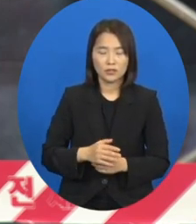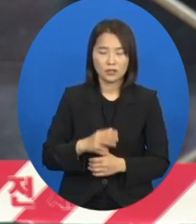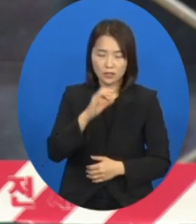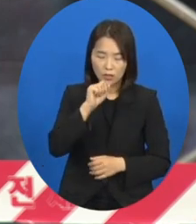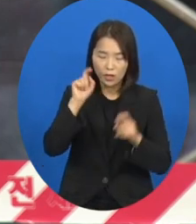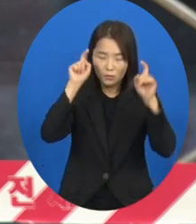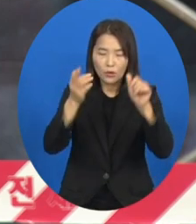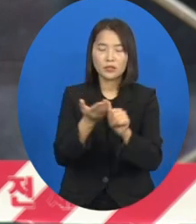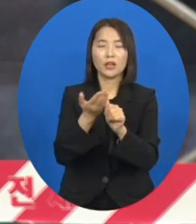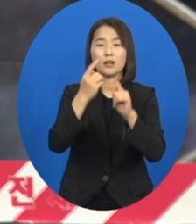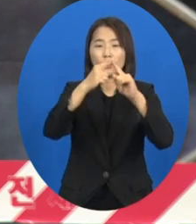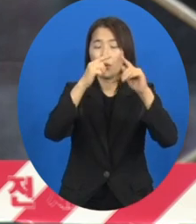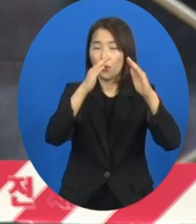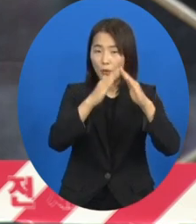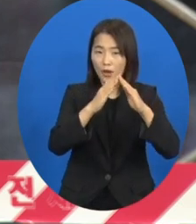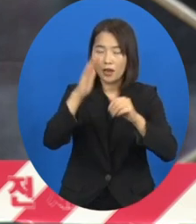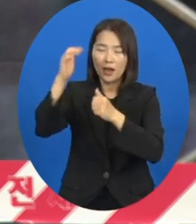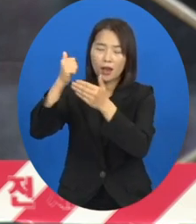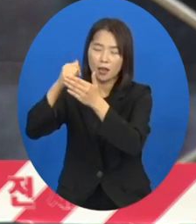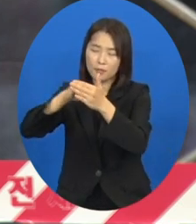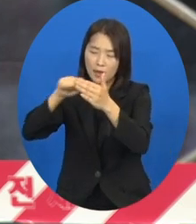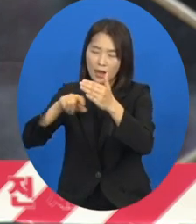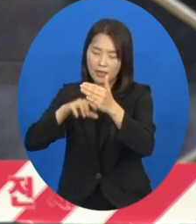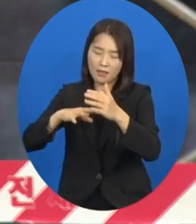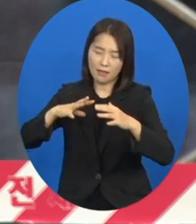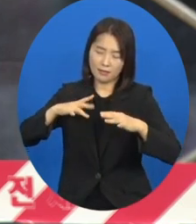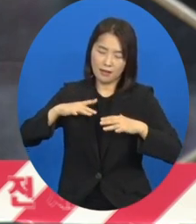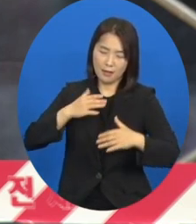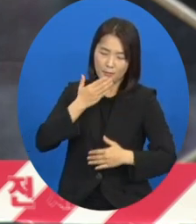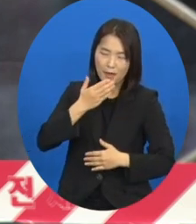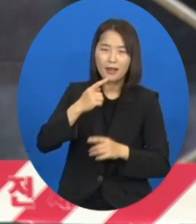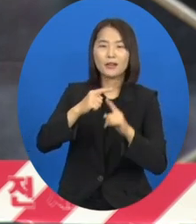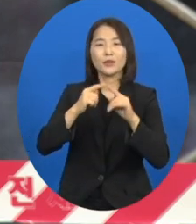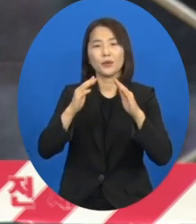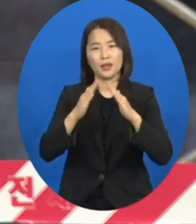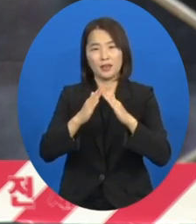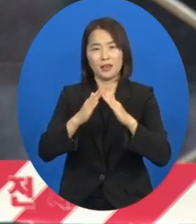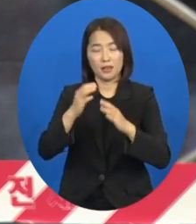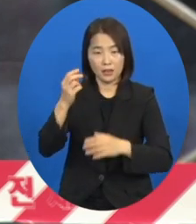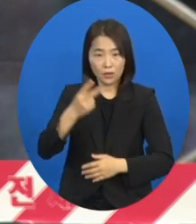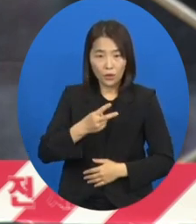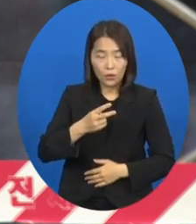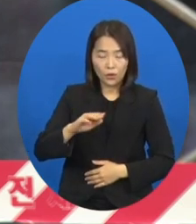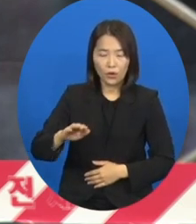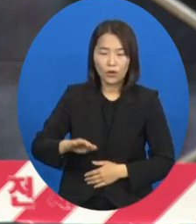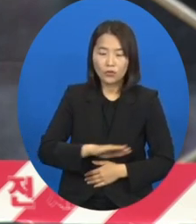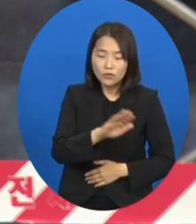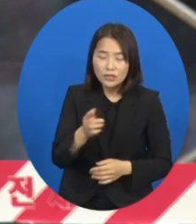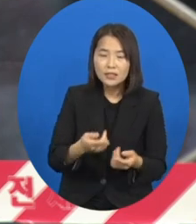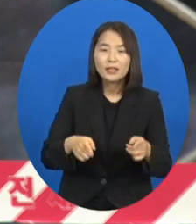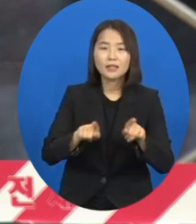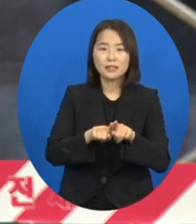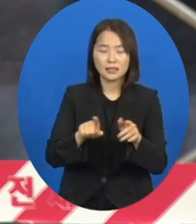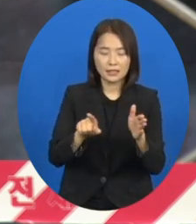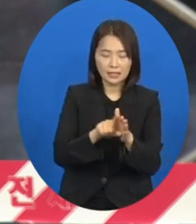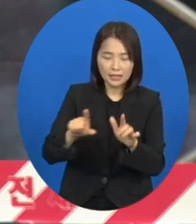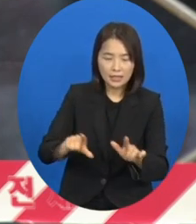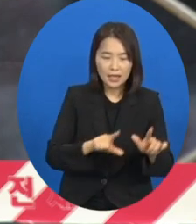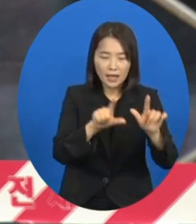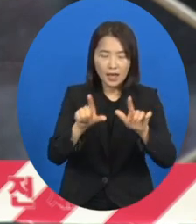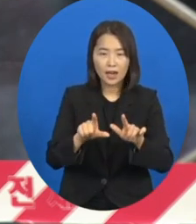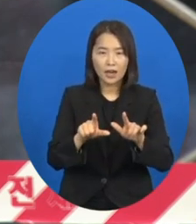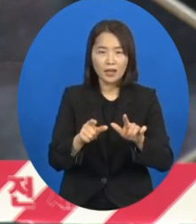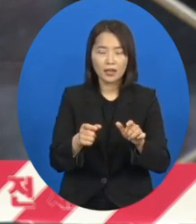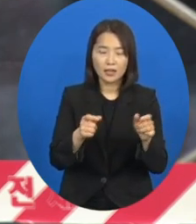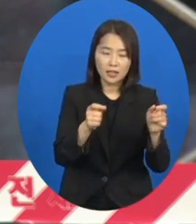선한목자교회는 하나님 안에서 자랑할 만한 교회입니다. 그리고 우리가 같이 신앙생활하고 있는 옆에 있는 성도들